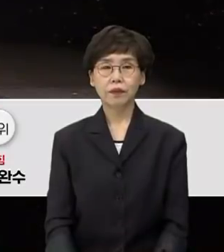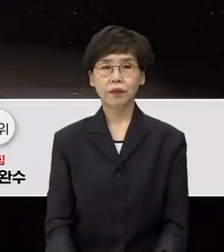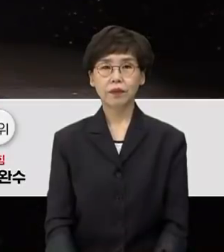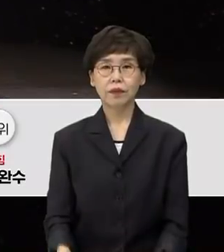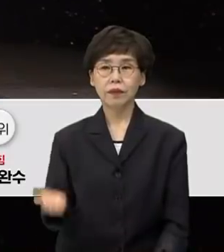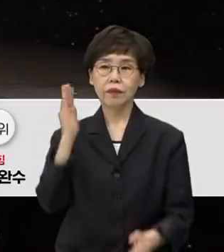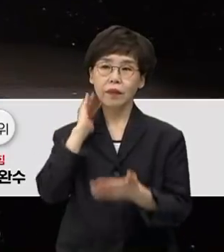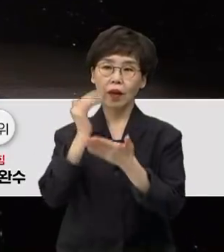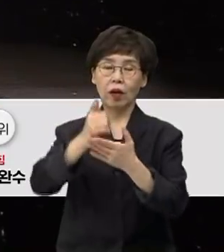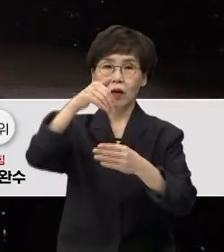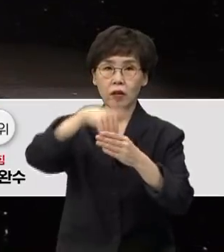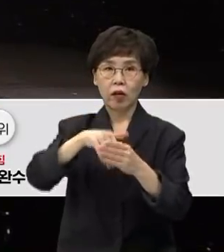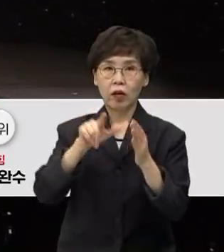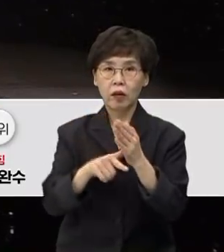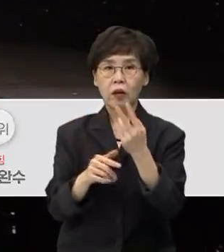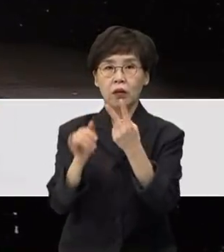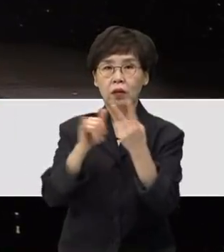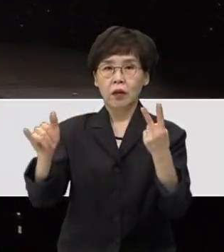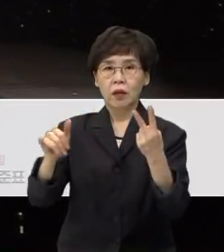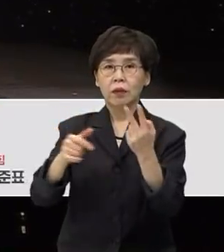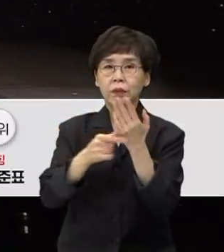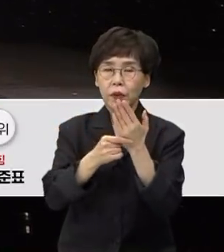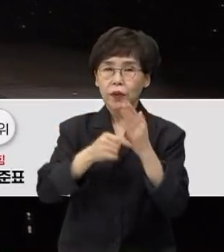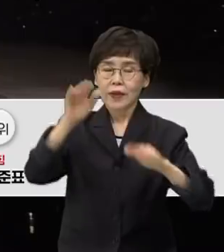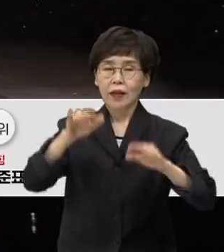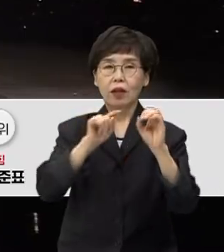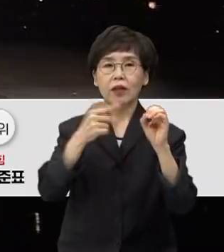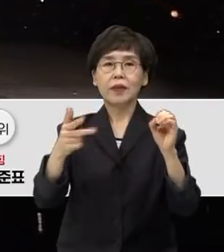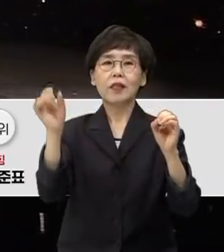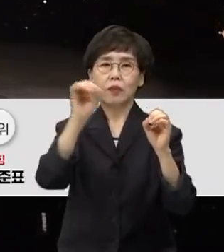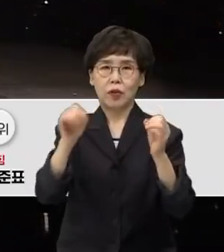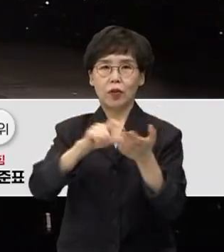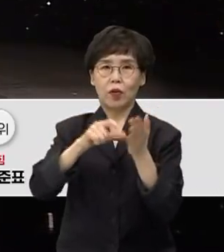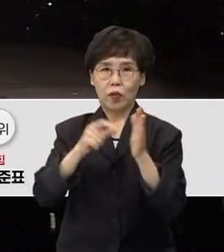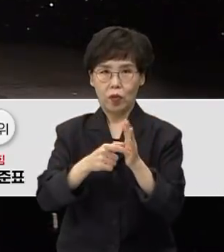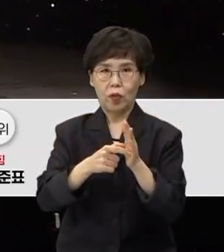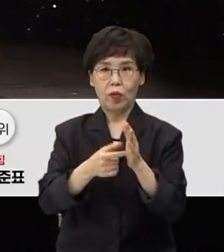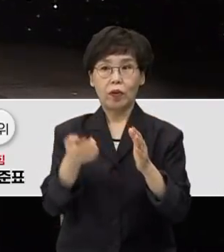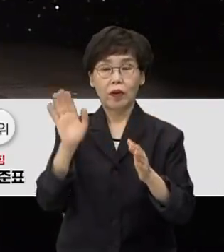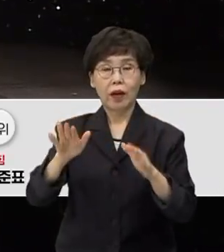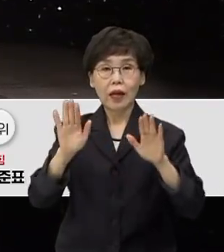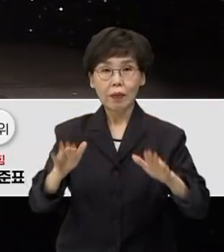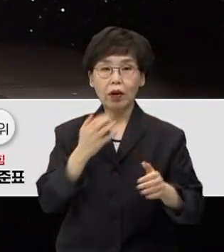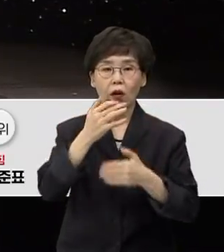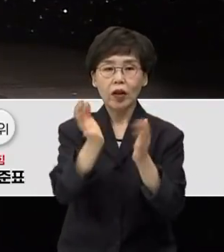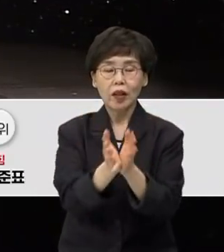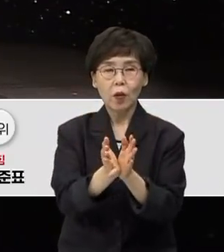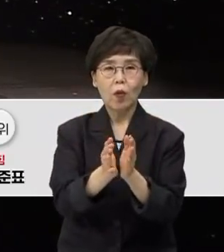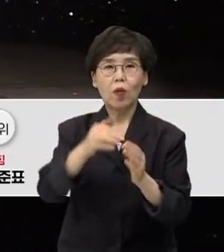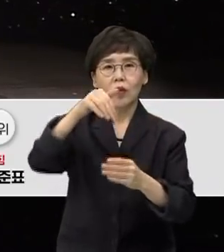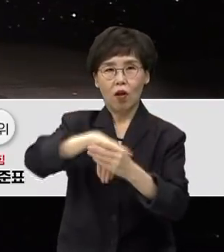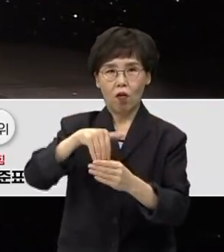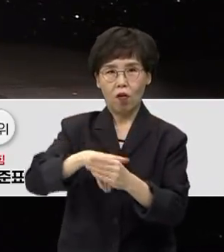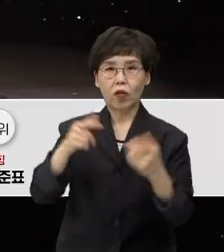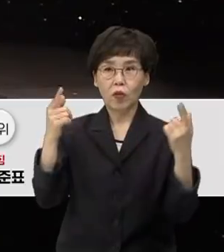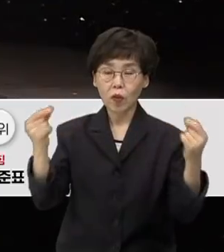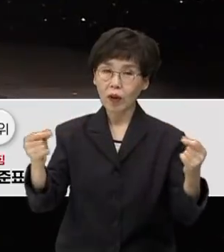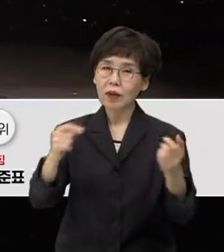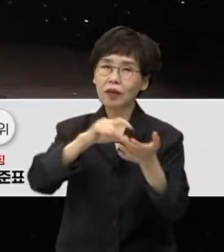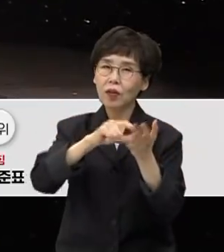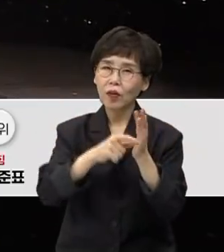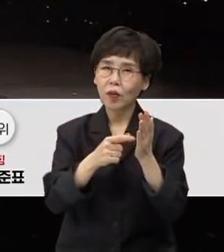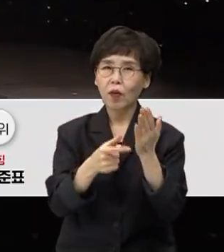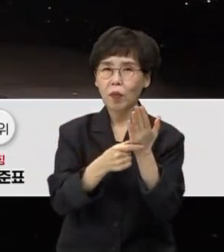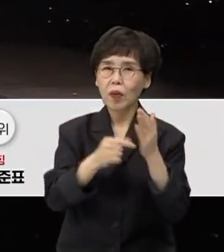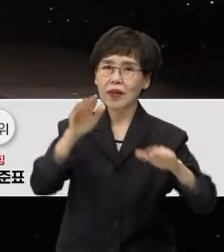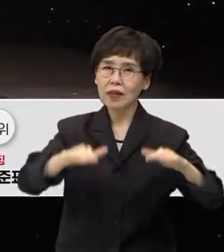네, 지난 대선에서 두 후보의 득표율 차가 0.7%포인트 정도였는데 이번 경기도 지방선거 역시 그 정도 비슷할